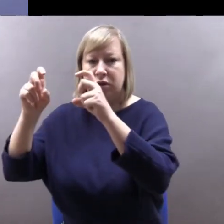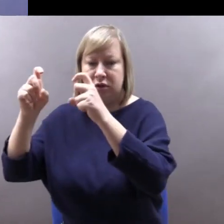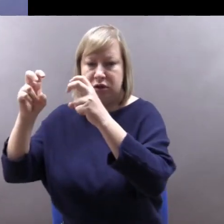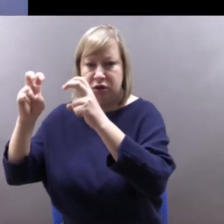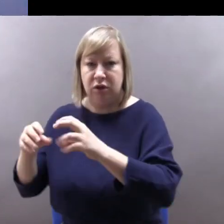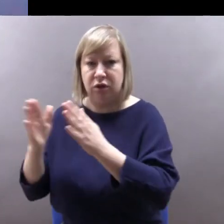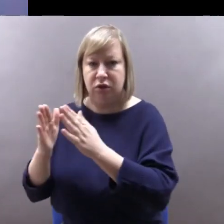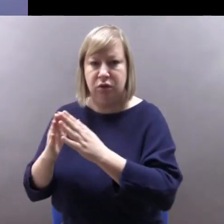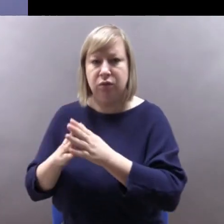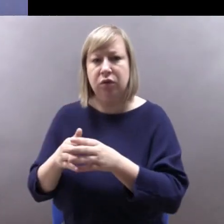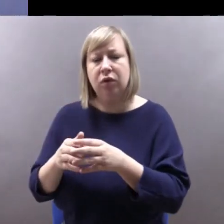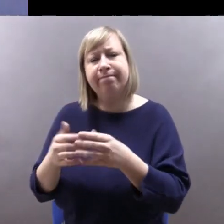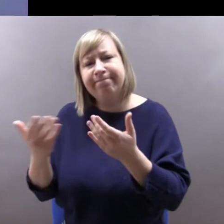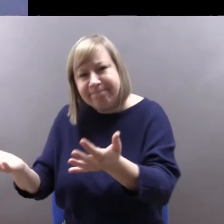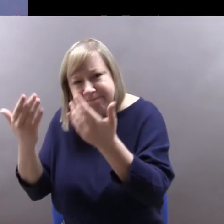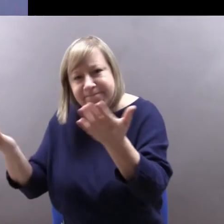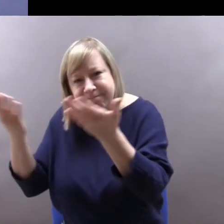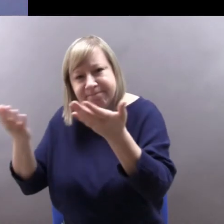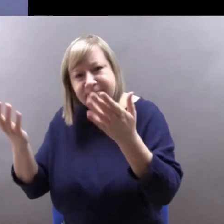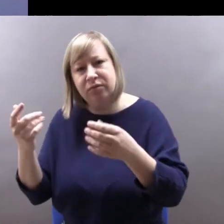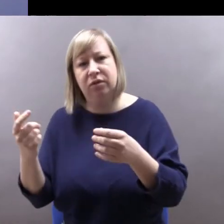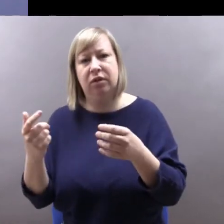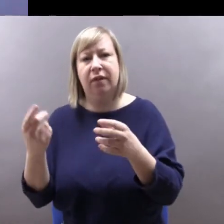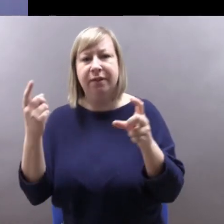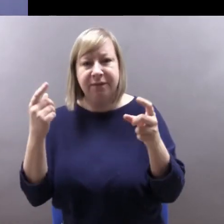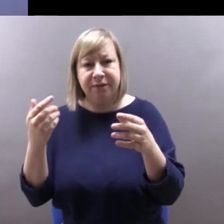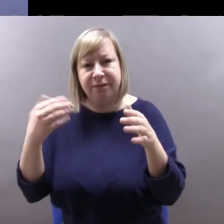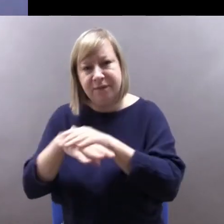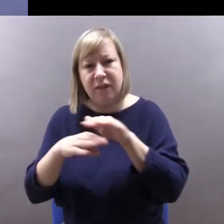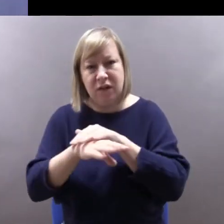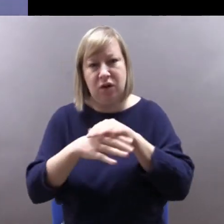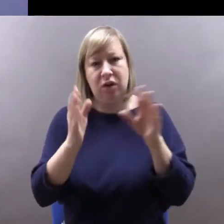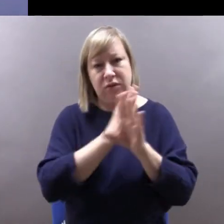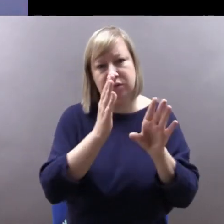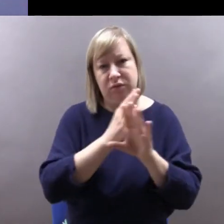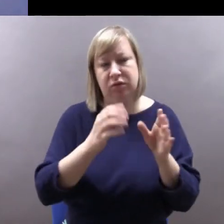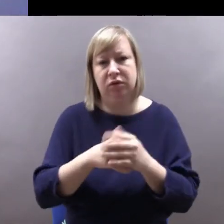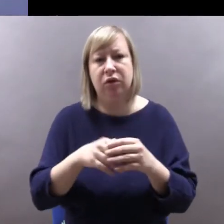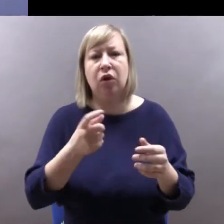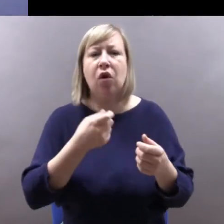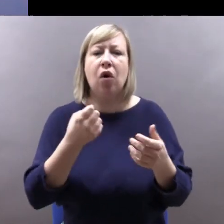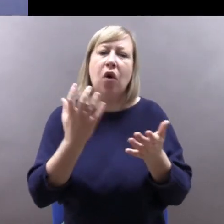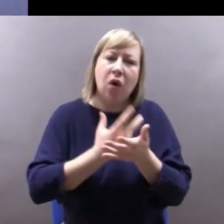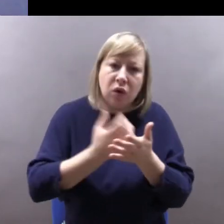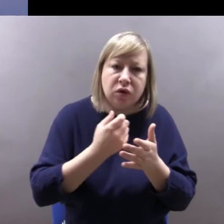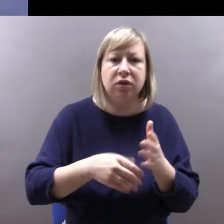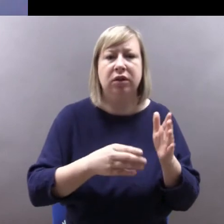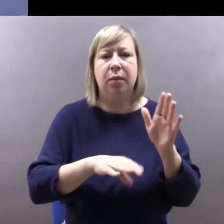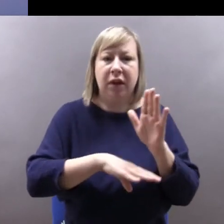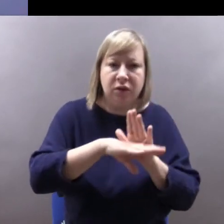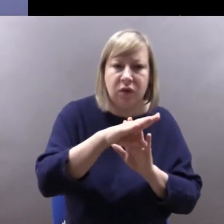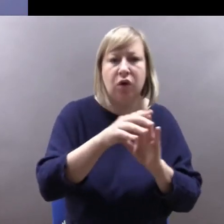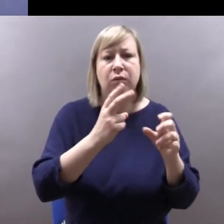wychodzą częściej z domów, niech korzystają właśnie z tych platform, z